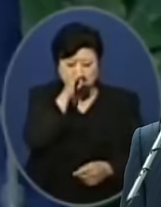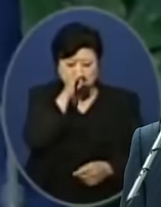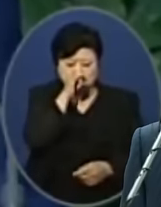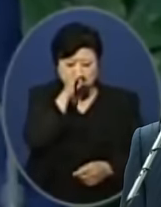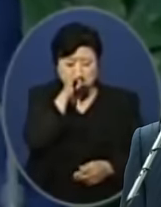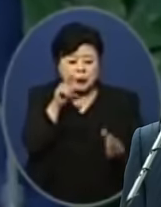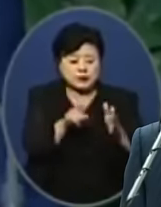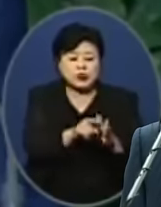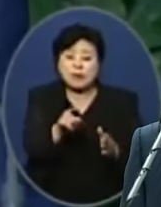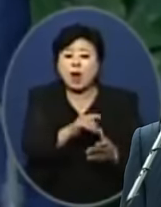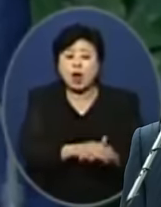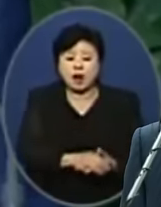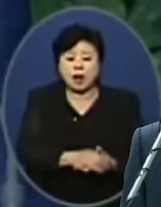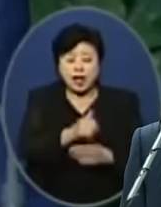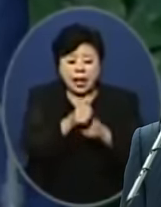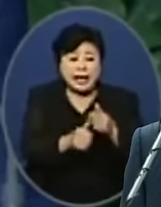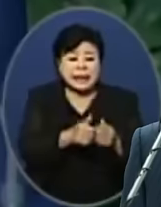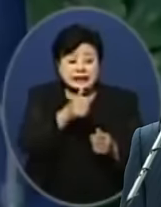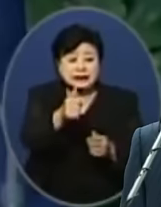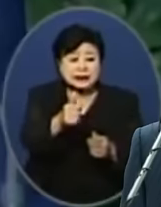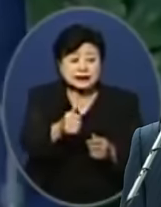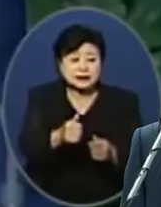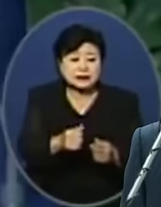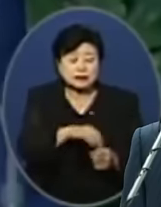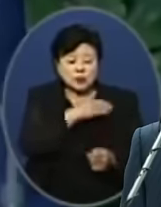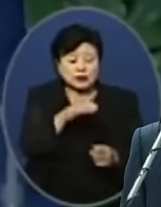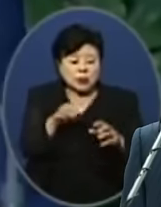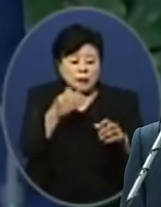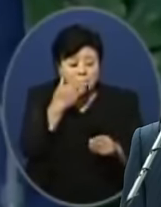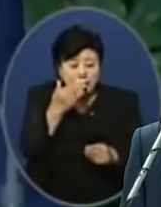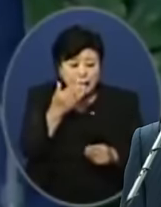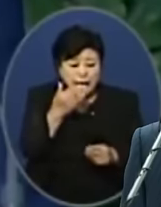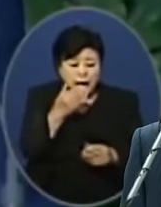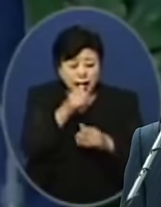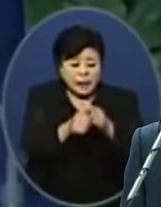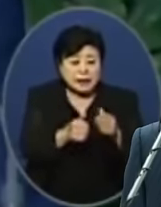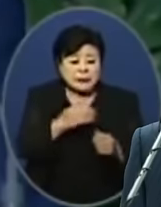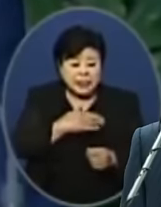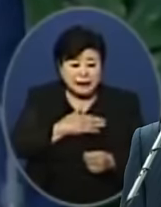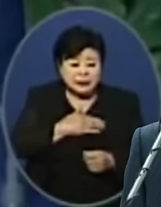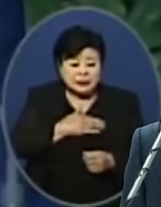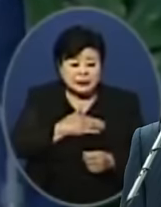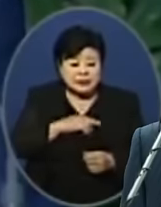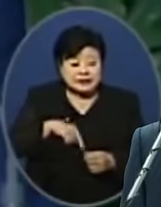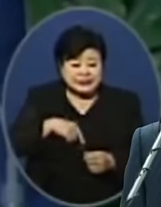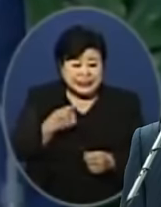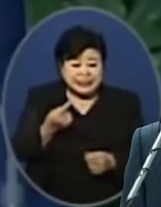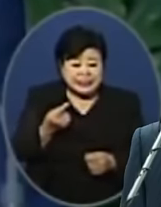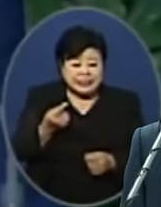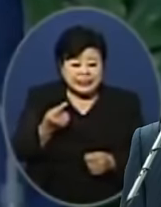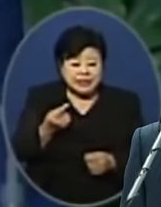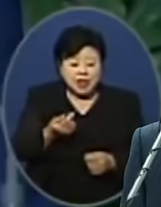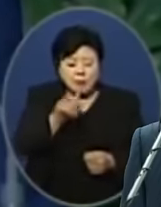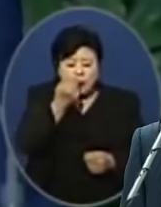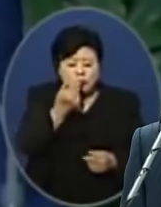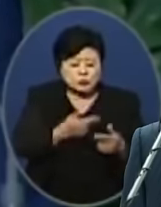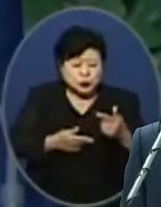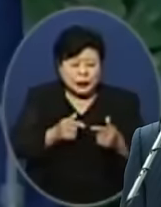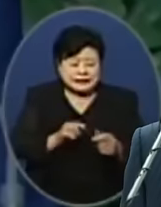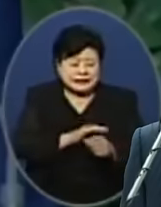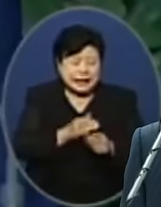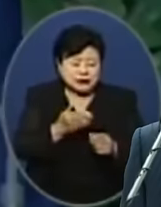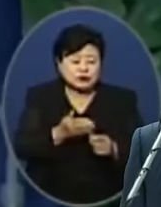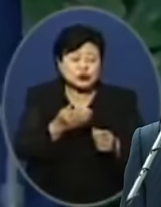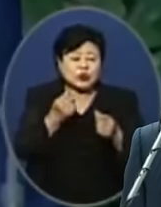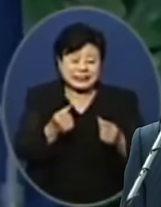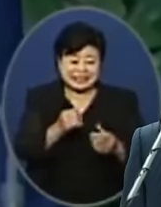무슨 믿음의 빗장이냐? 하나님은 전지전능 무소부지하시고 이 하나님이 나를 자기의 목숨처럼 사랑하고